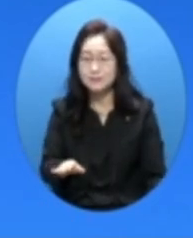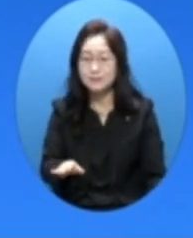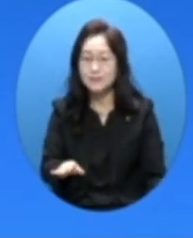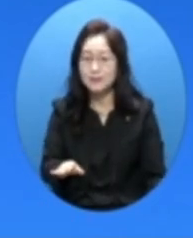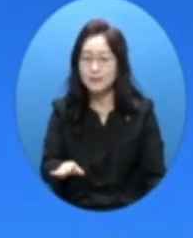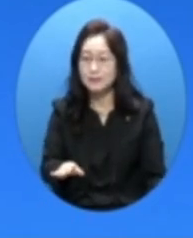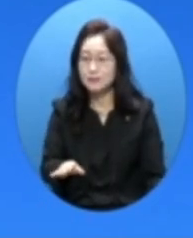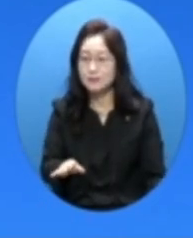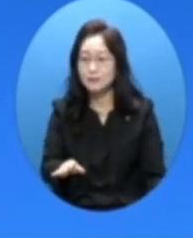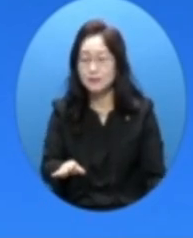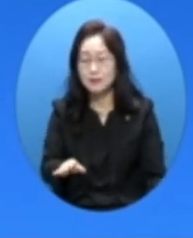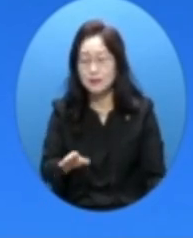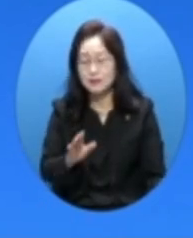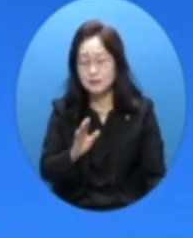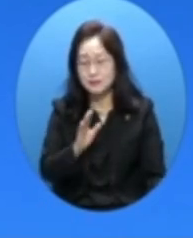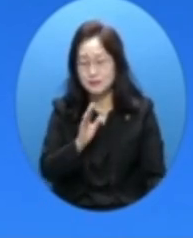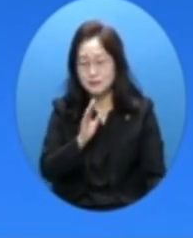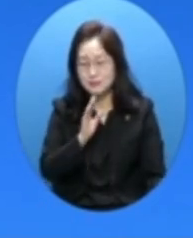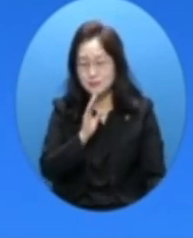세상에